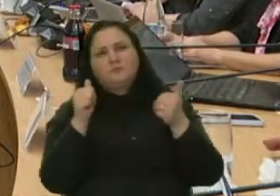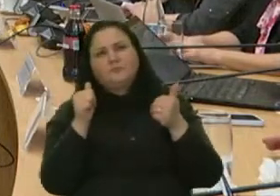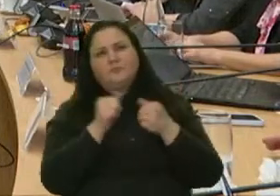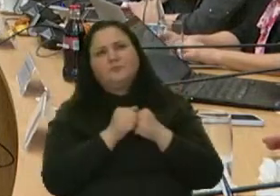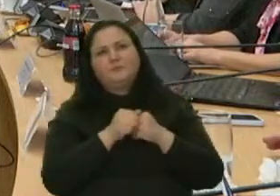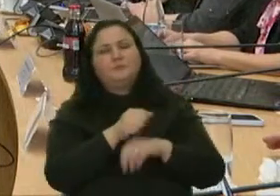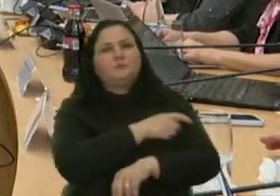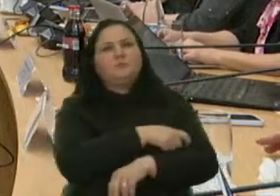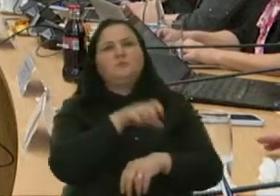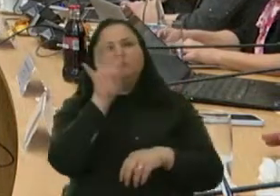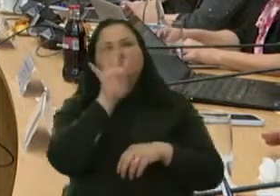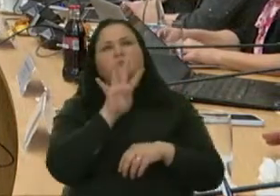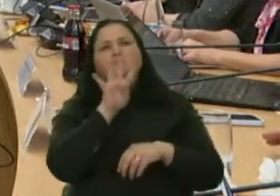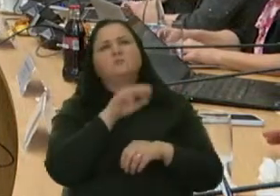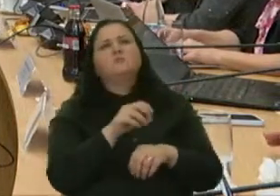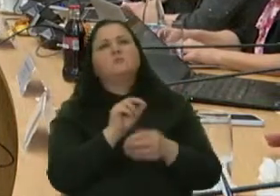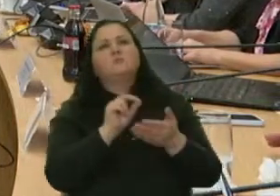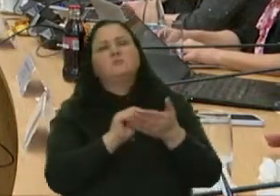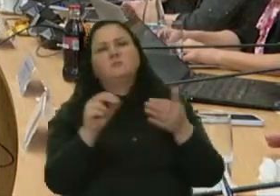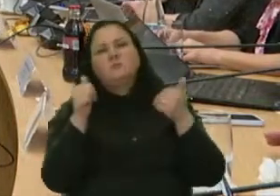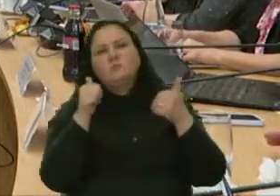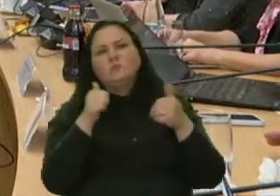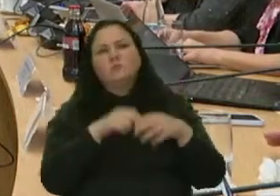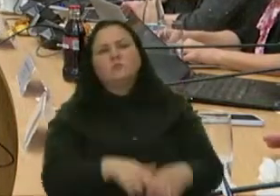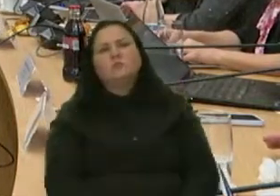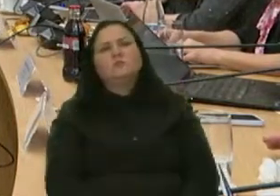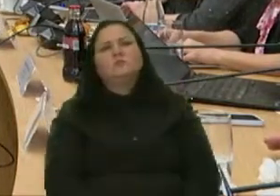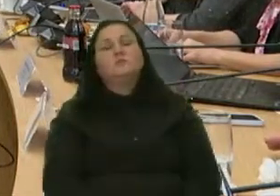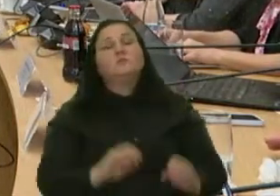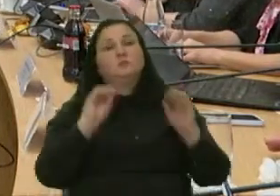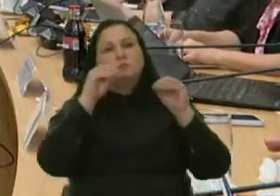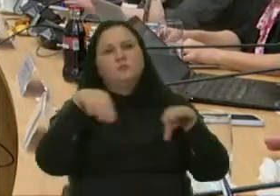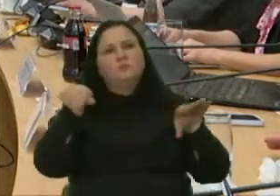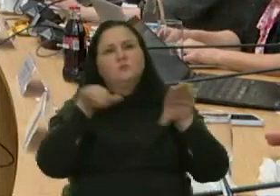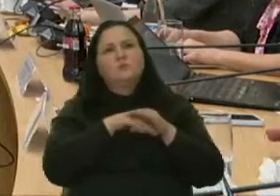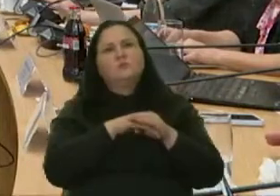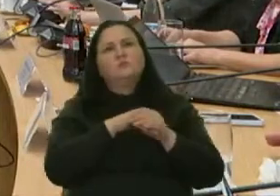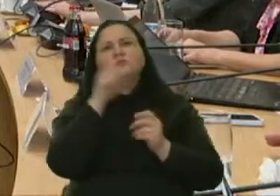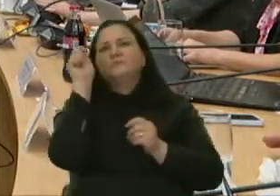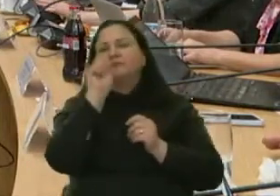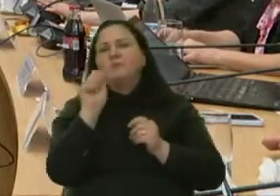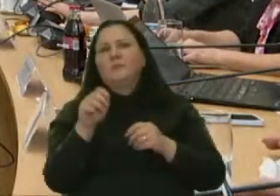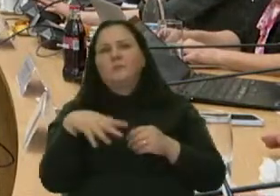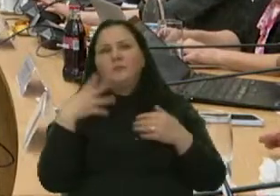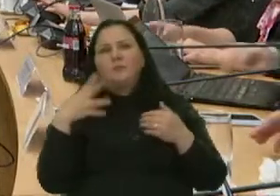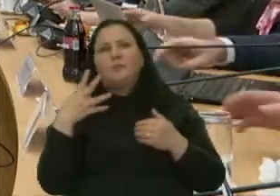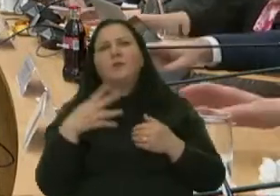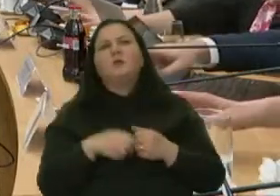favorabil Comisia 4 Comisia 4 aviz favorabil supun la vot proiectul numărul